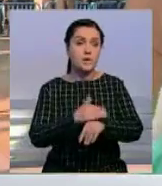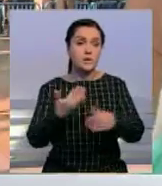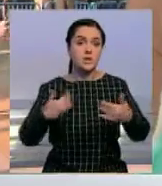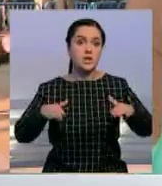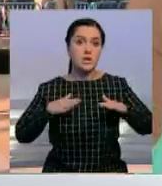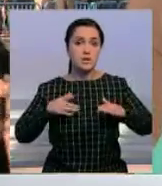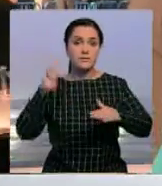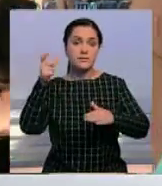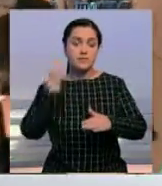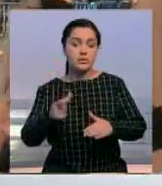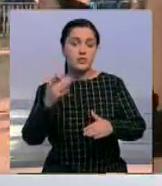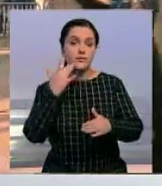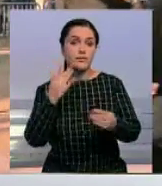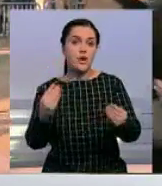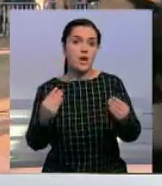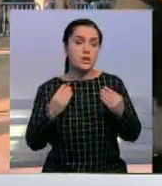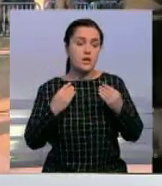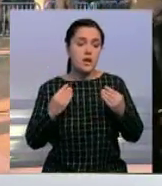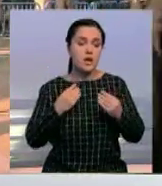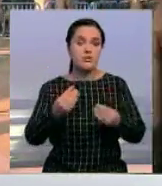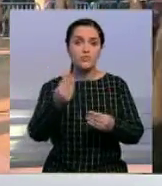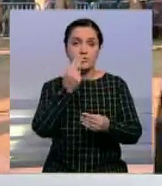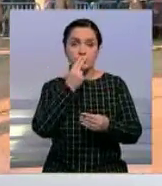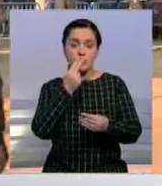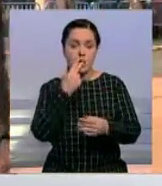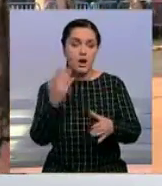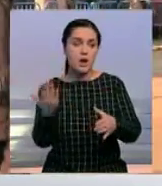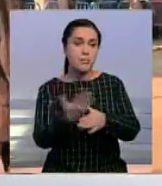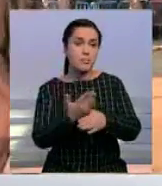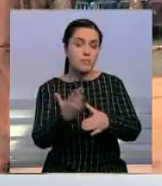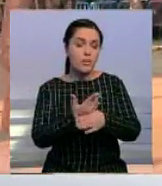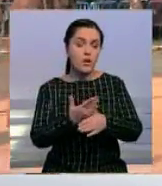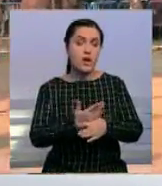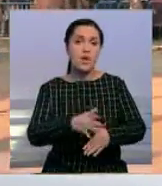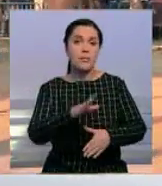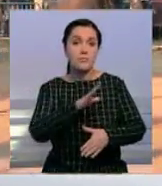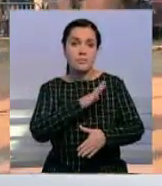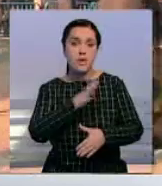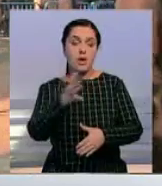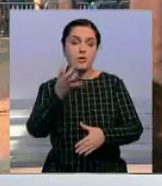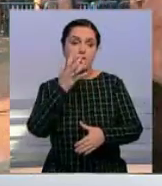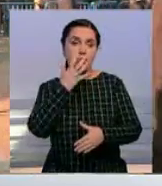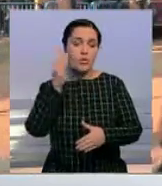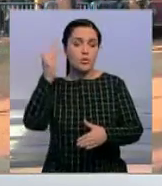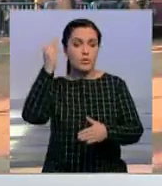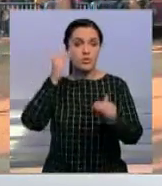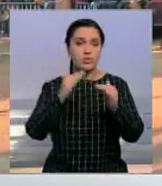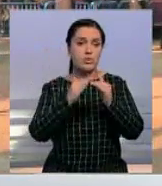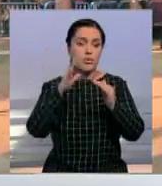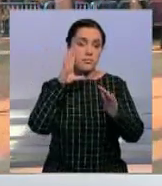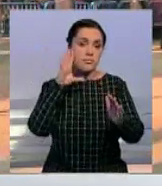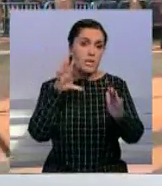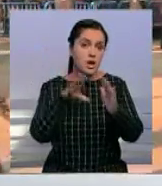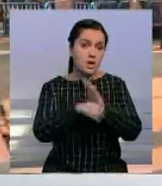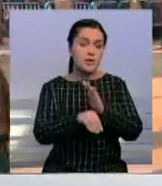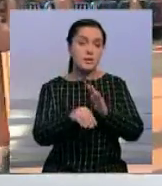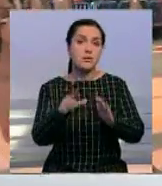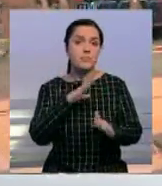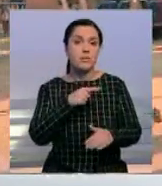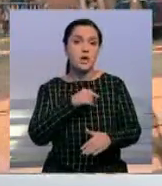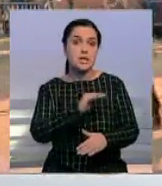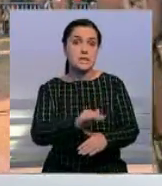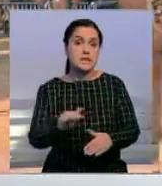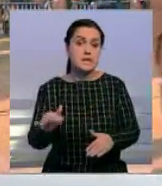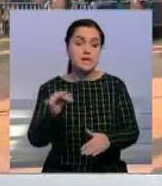Они делились последним куском хлеба, они делились теплом, уютом. Будучи детьми,